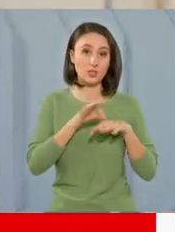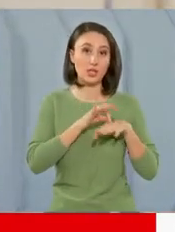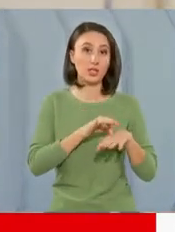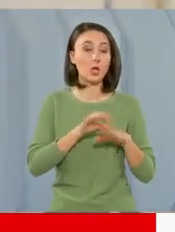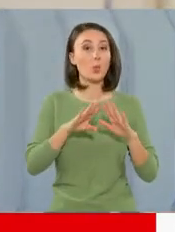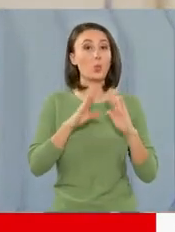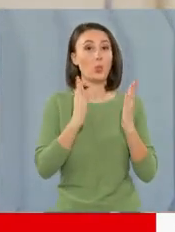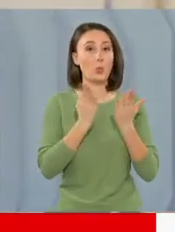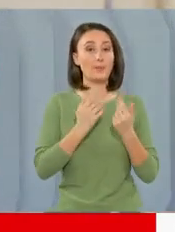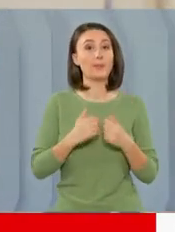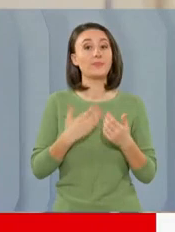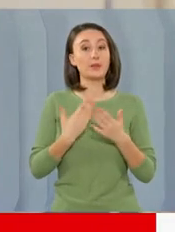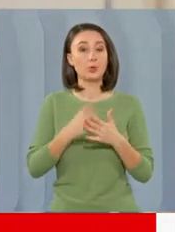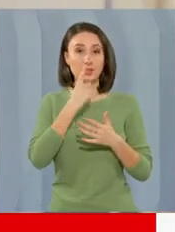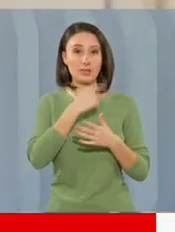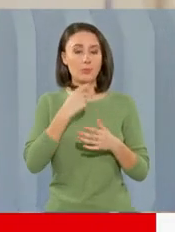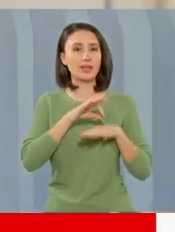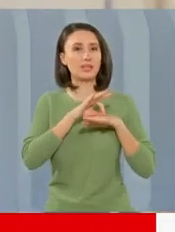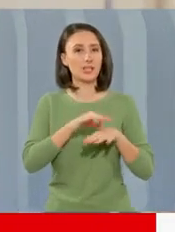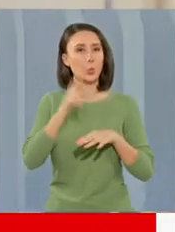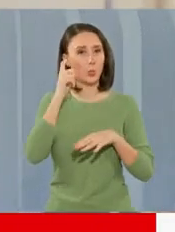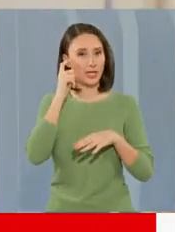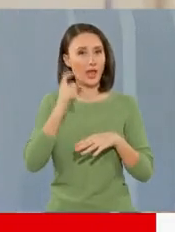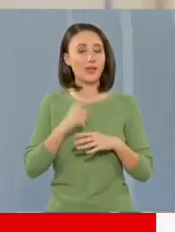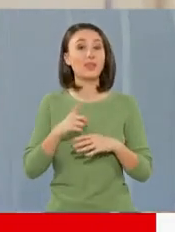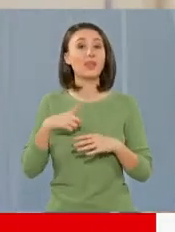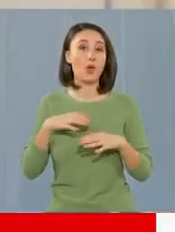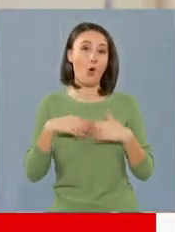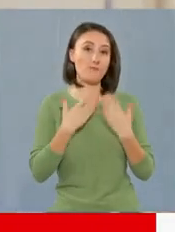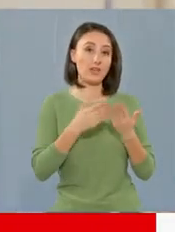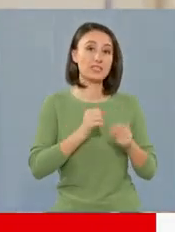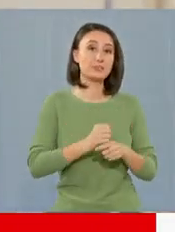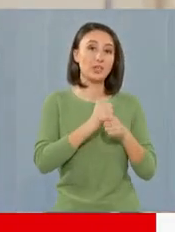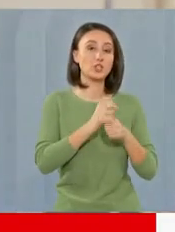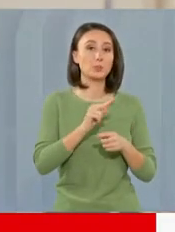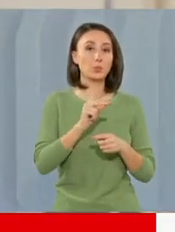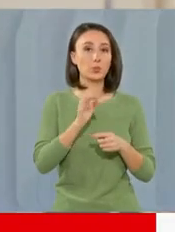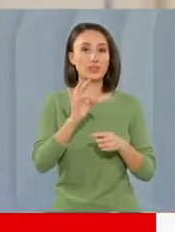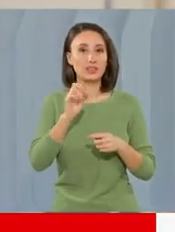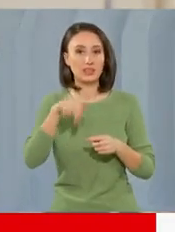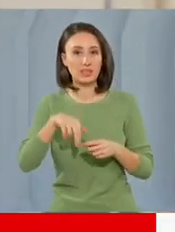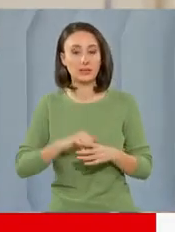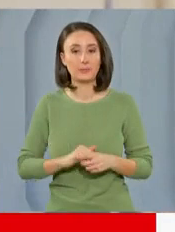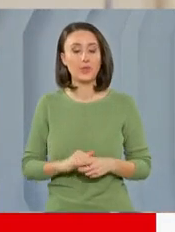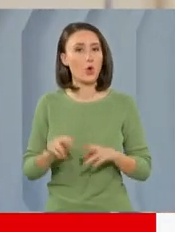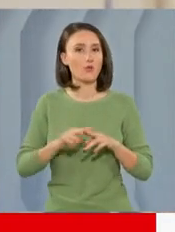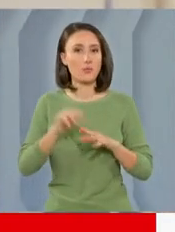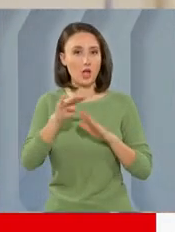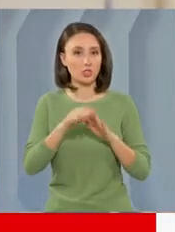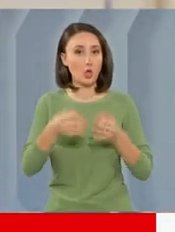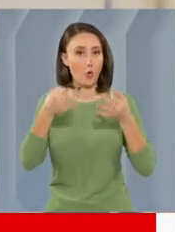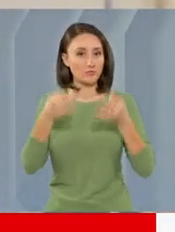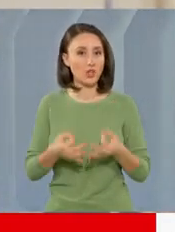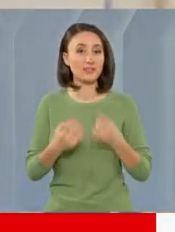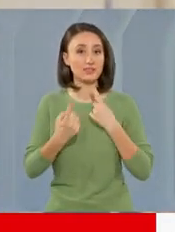liderilor lumii, mai ales că pare că liderul chinez îi oferă în mod evident sprijinul lui Vladimir Putin, conform agendei oficiale. Printre temele